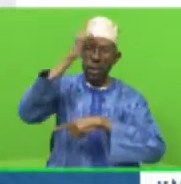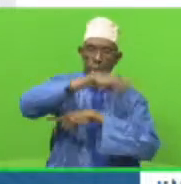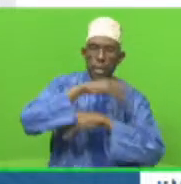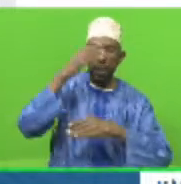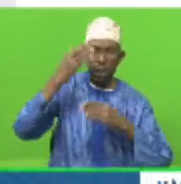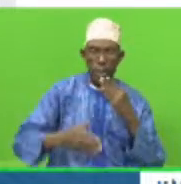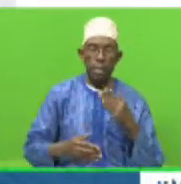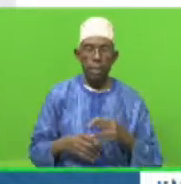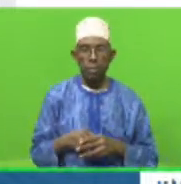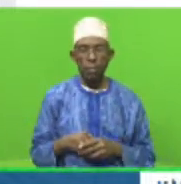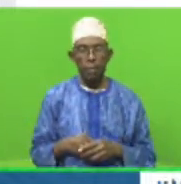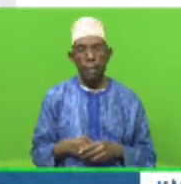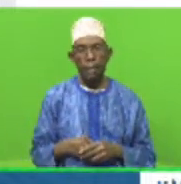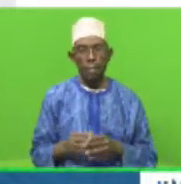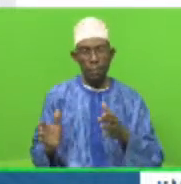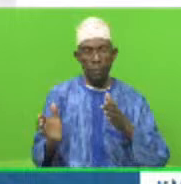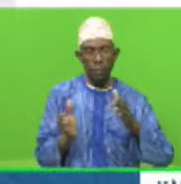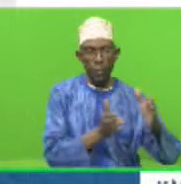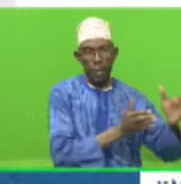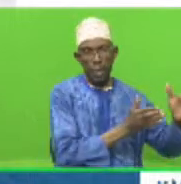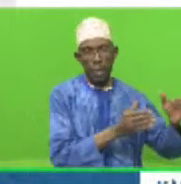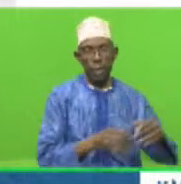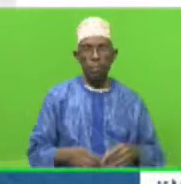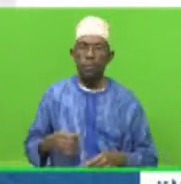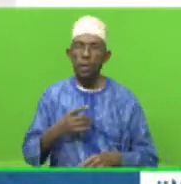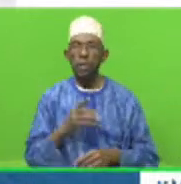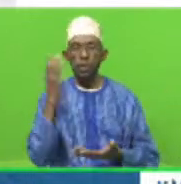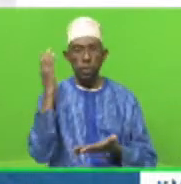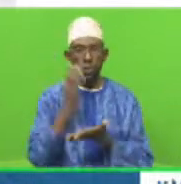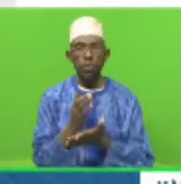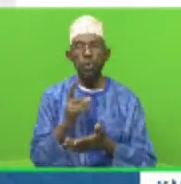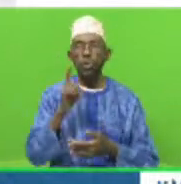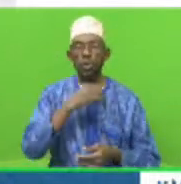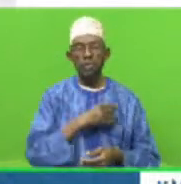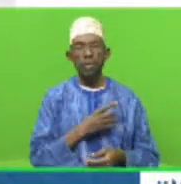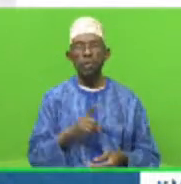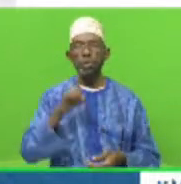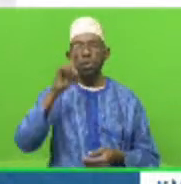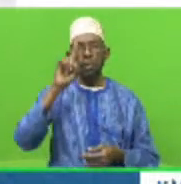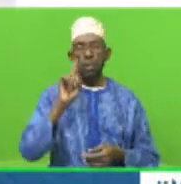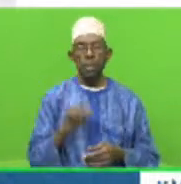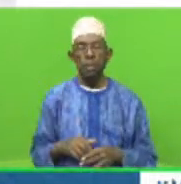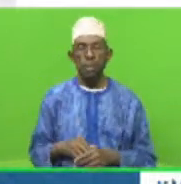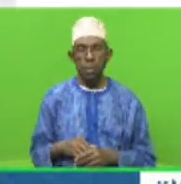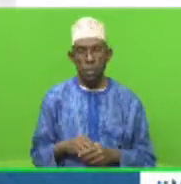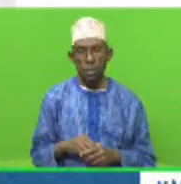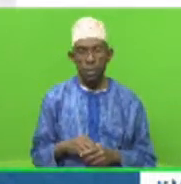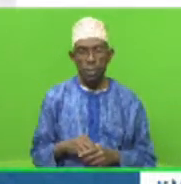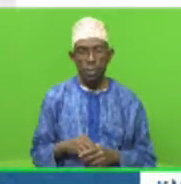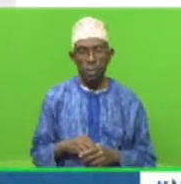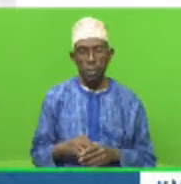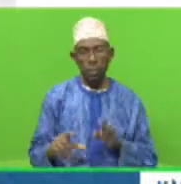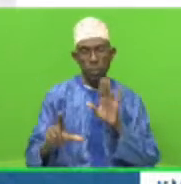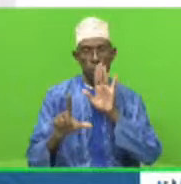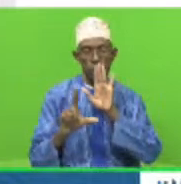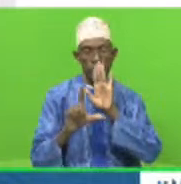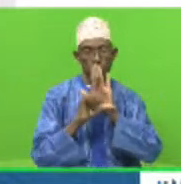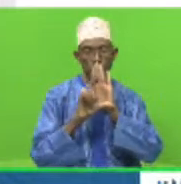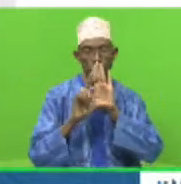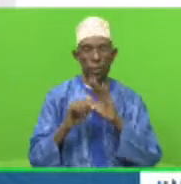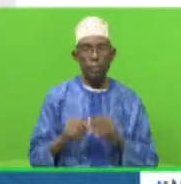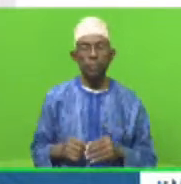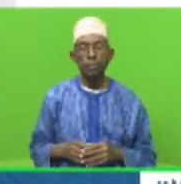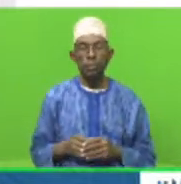الدين. أما بعد، فاتقوا الله تعالى حق تقواه واحذروا مخالفة شرعه، فما أفلح